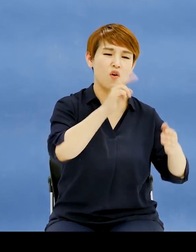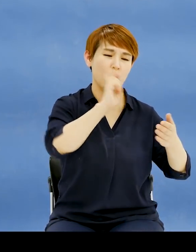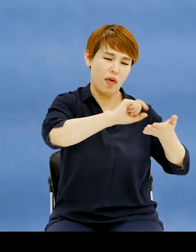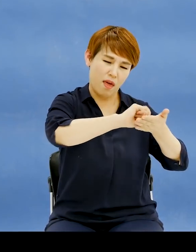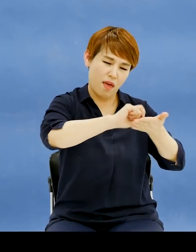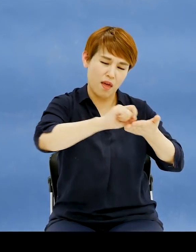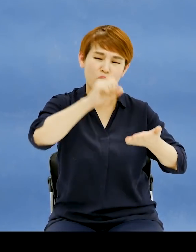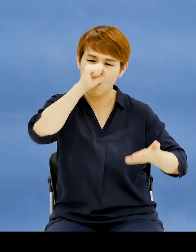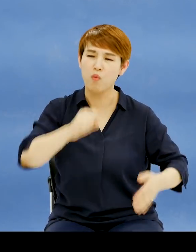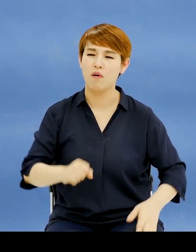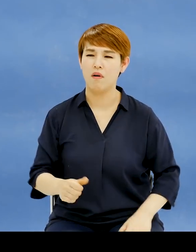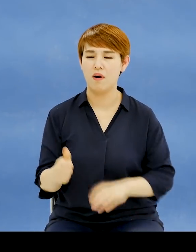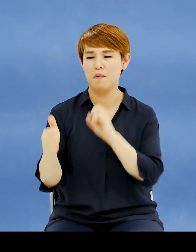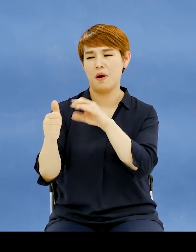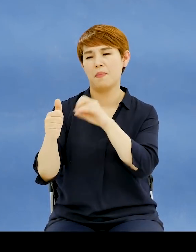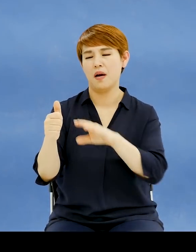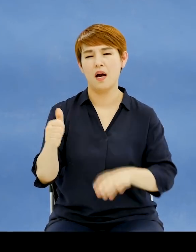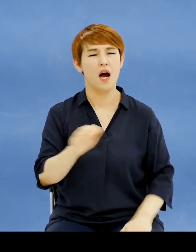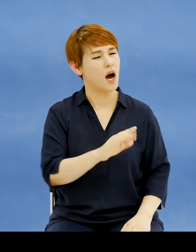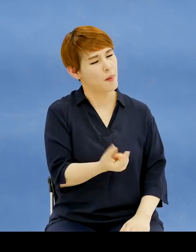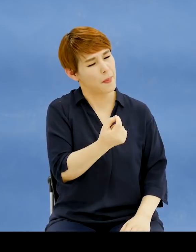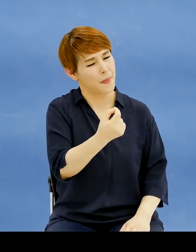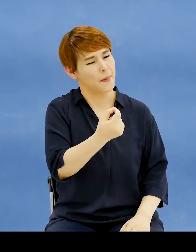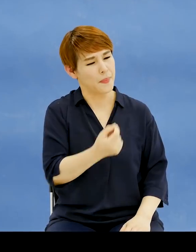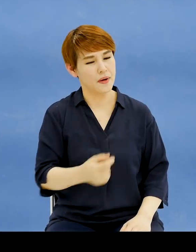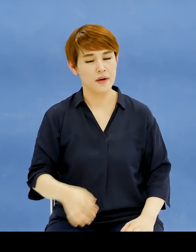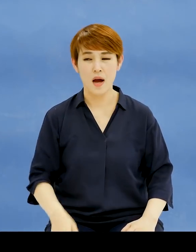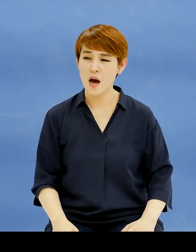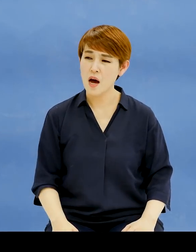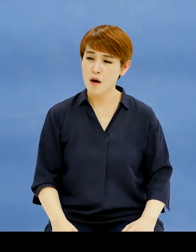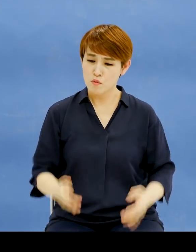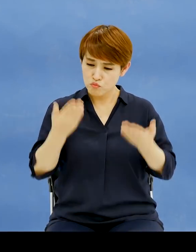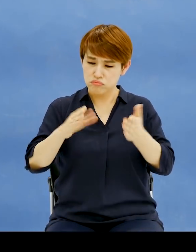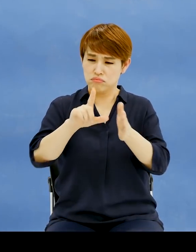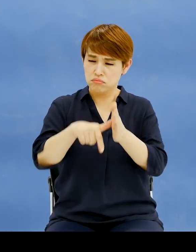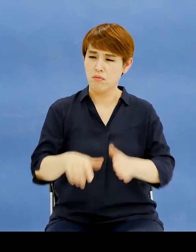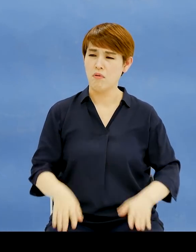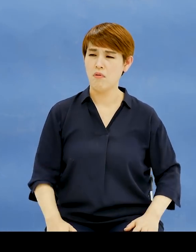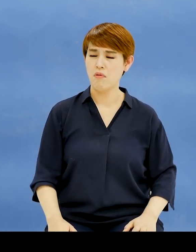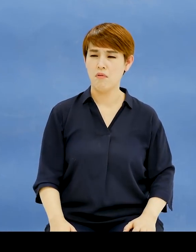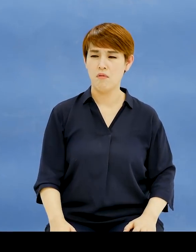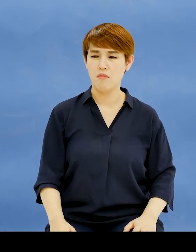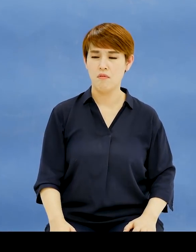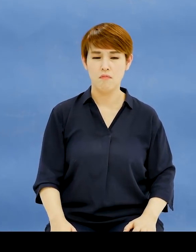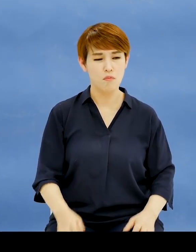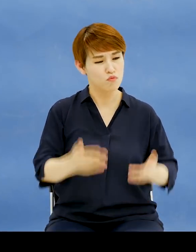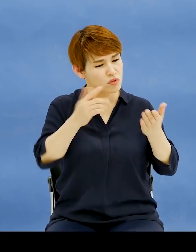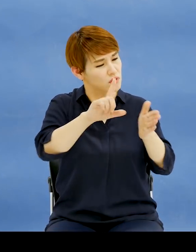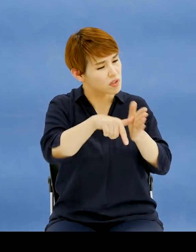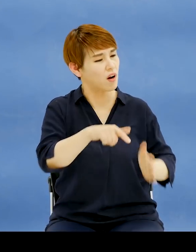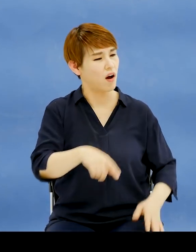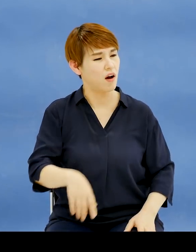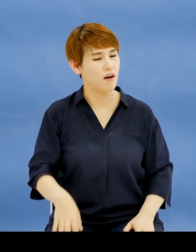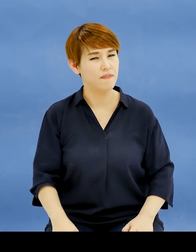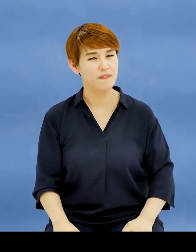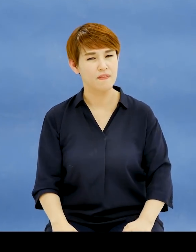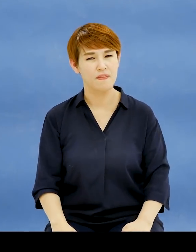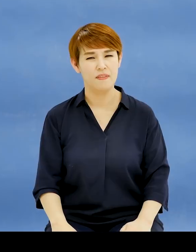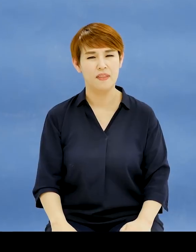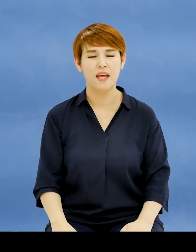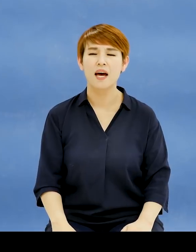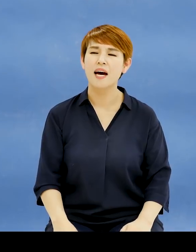먹고 가서 하면 되잖아요. 이제 그때 가서 하자. 그렇죠. 빨리 하재. 뭐 지금 이거 뭐 우리 쉬는 시간인데 왜 이걸 못하니?